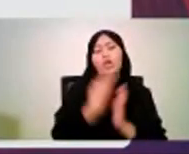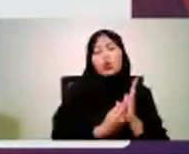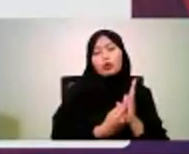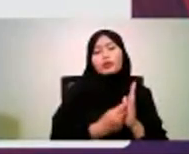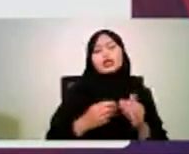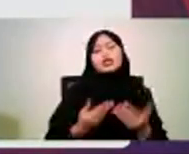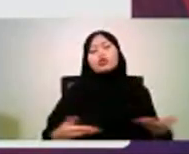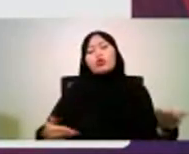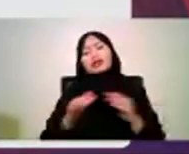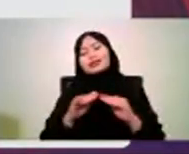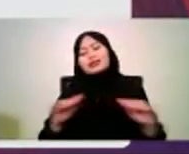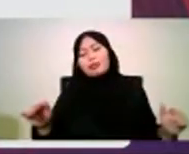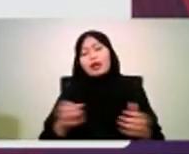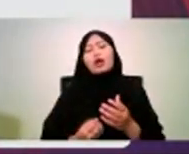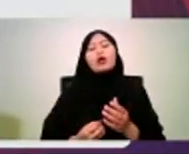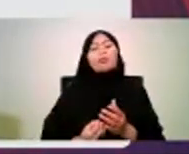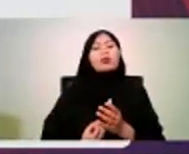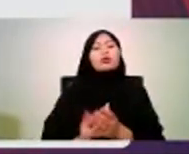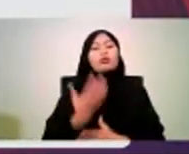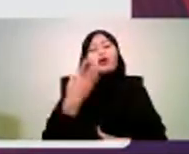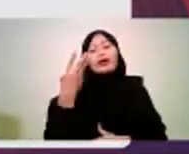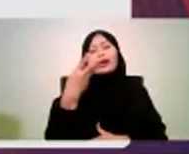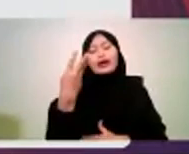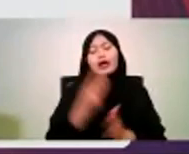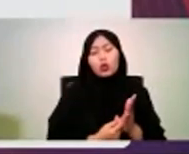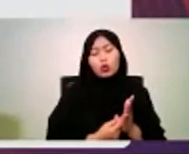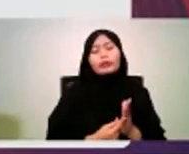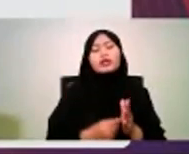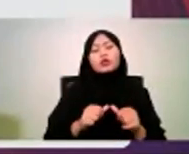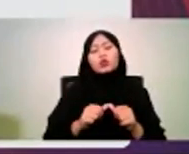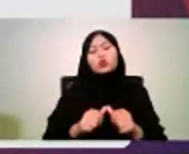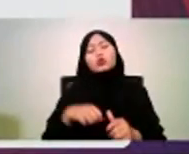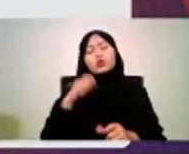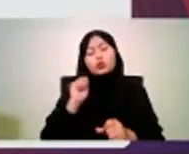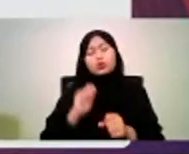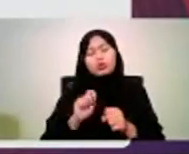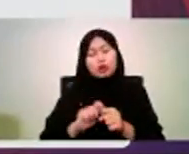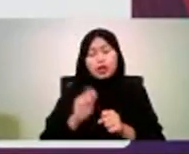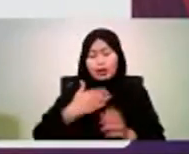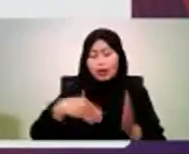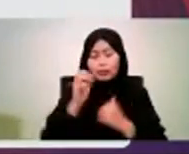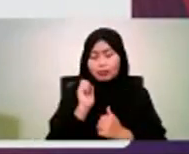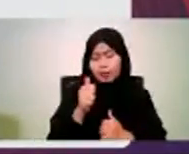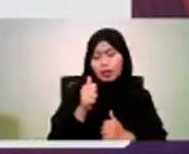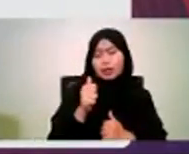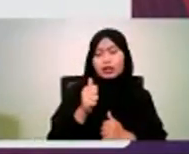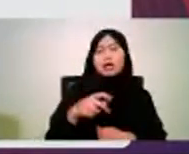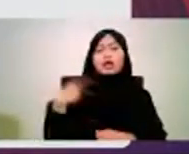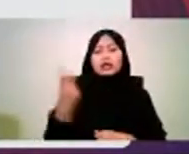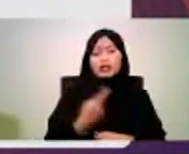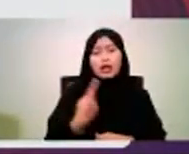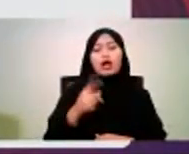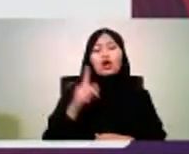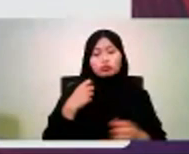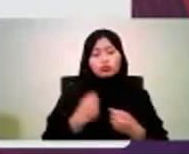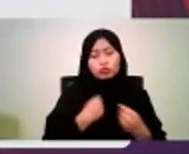stabil pertumbuhan ekonomi yang yang terus membaik dan tidak bisa Mari kita berupaya